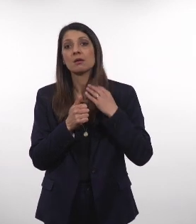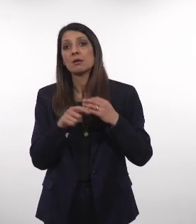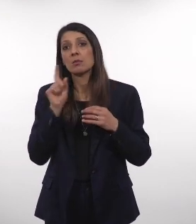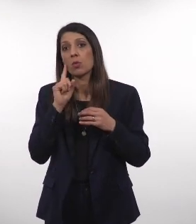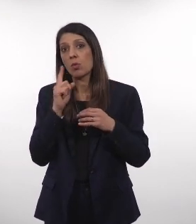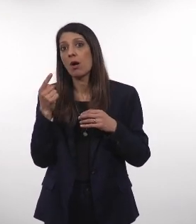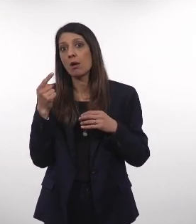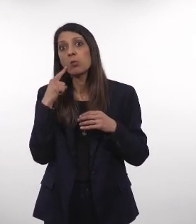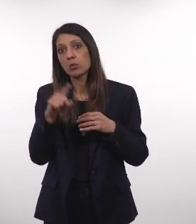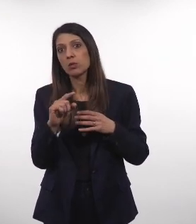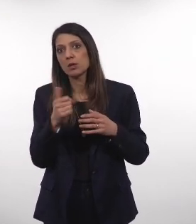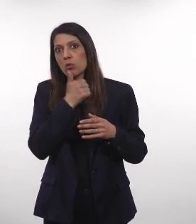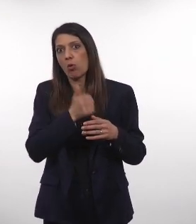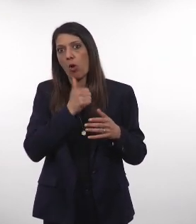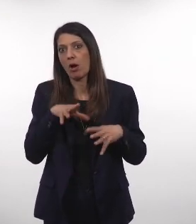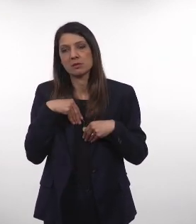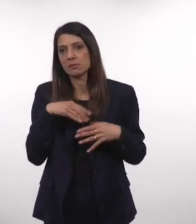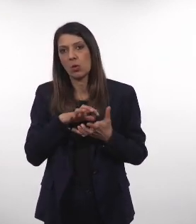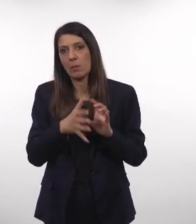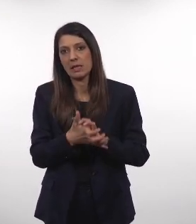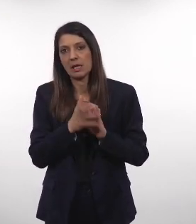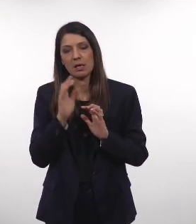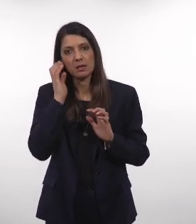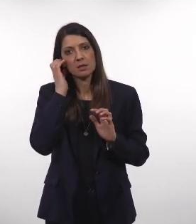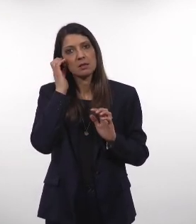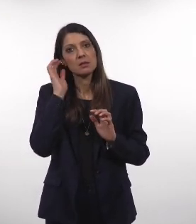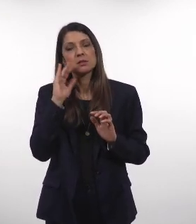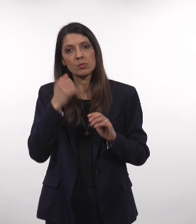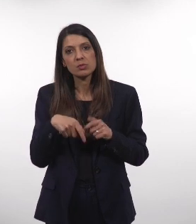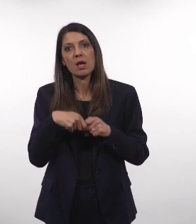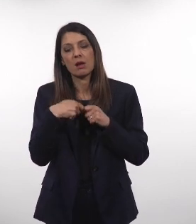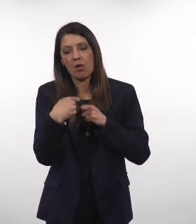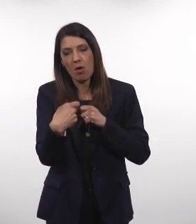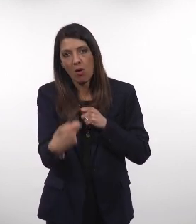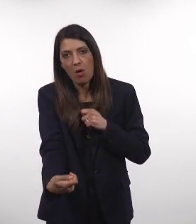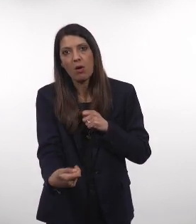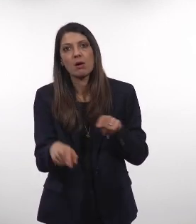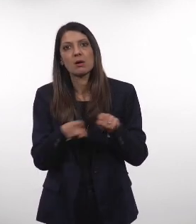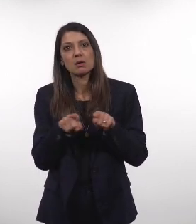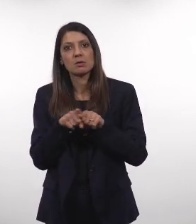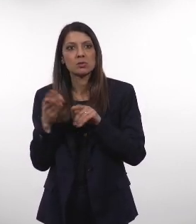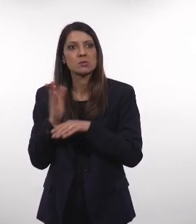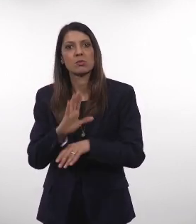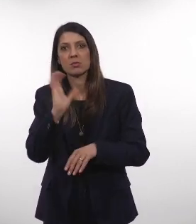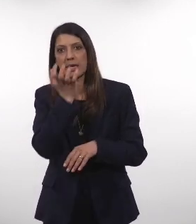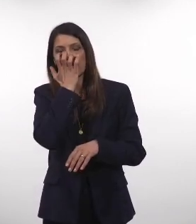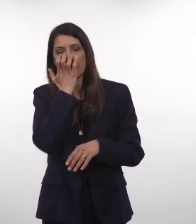douleur c'était compliqué pour lui. Donc c'est pour ça qu'on a travaillé plus longtemps et qu'on a travaillé aussi en association donc avec le gaz Méopa,